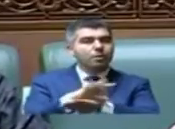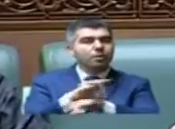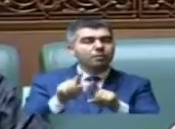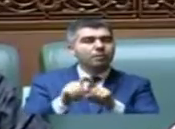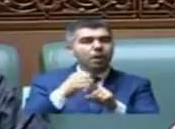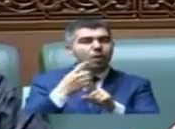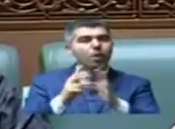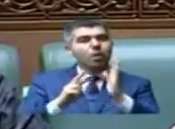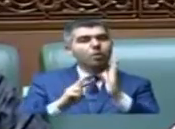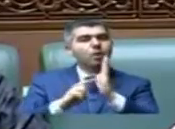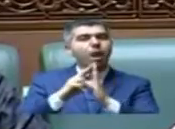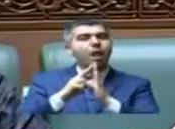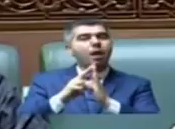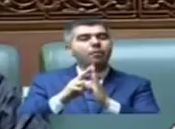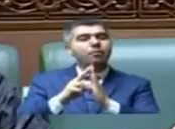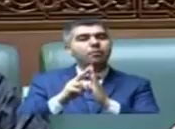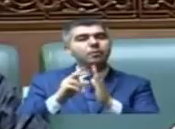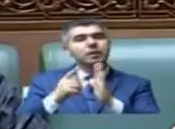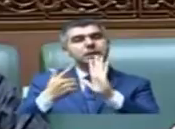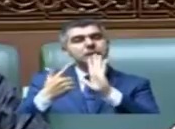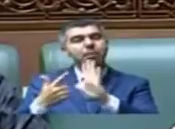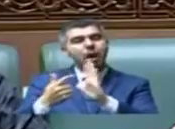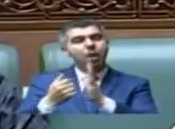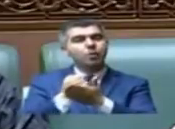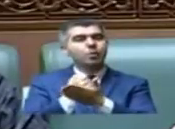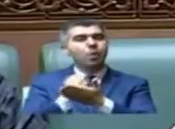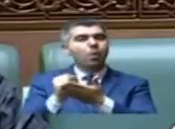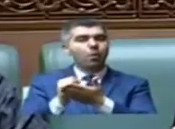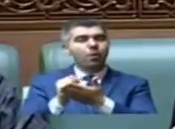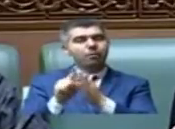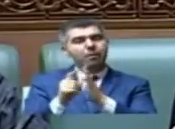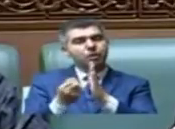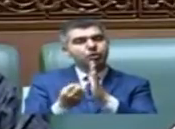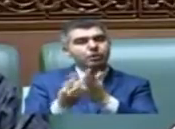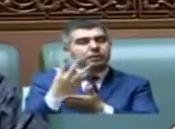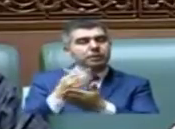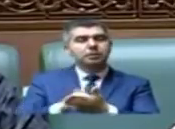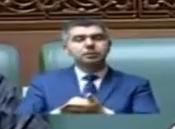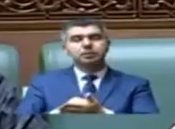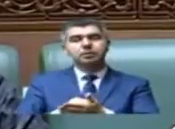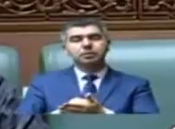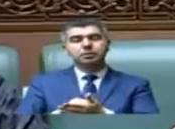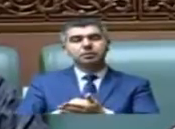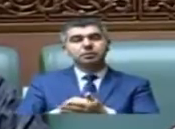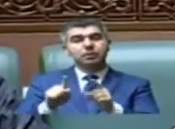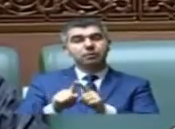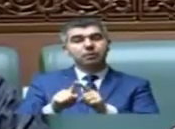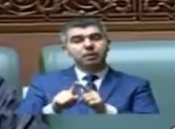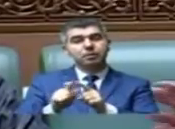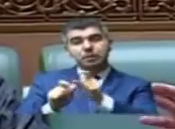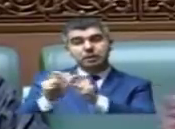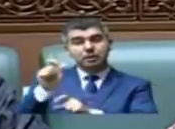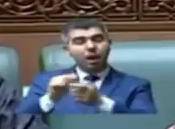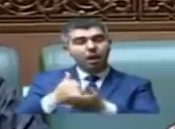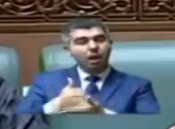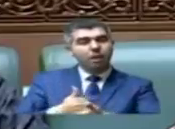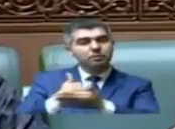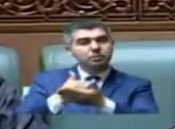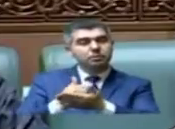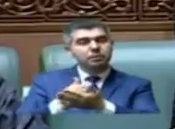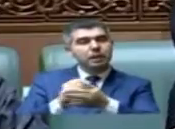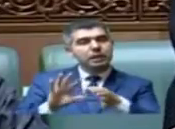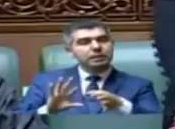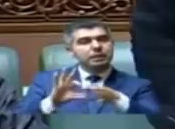للتقنيين وإنصافهم، حد سلم 7 بإحداث الدرجة الجديدة للمساعد الإداري والتقني،